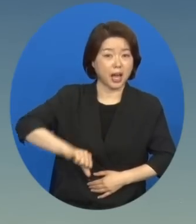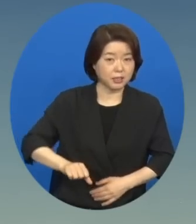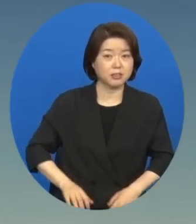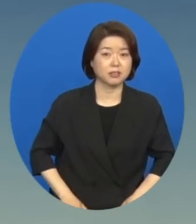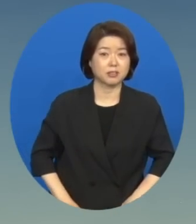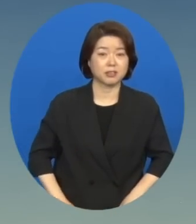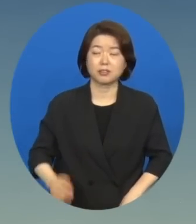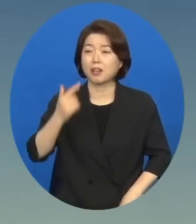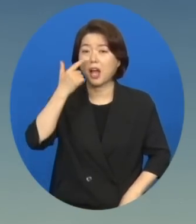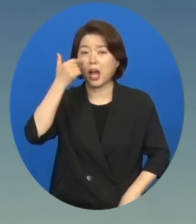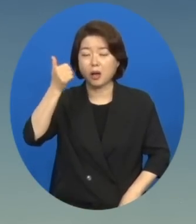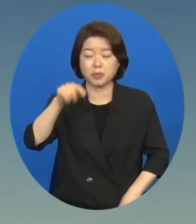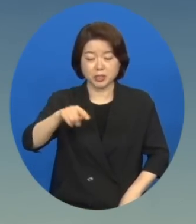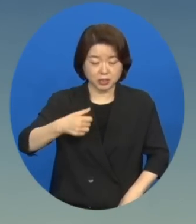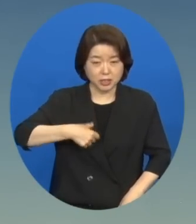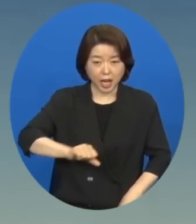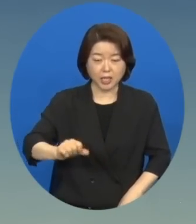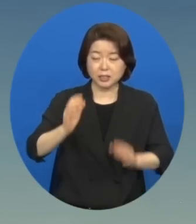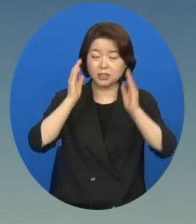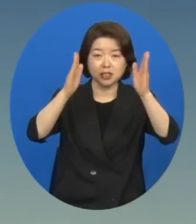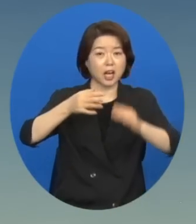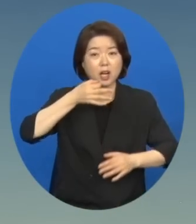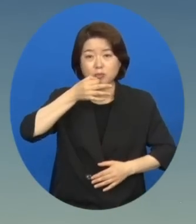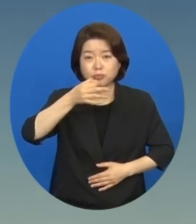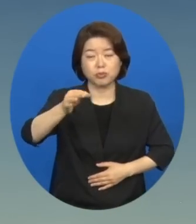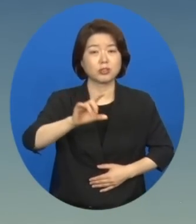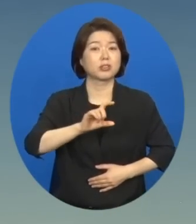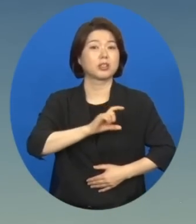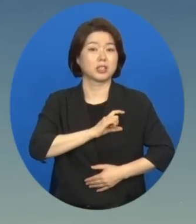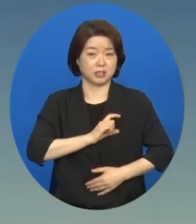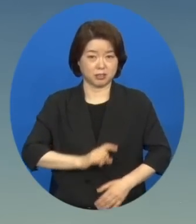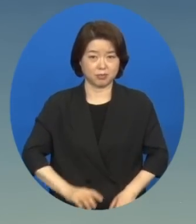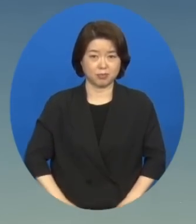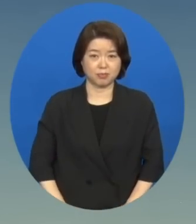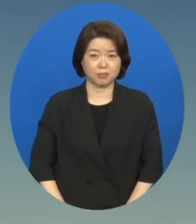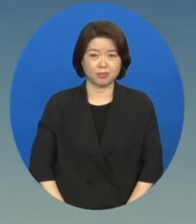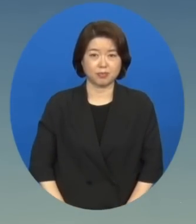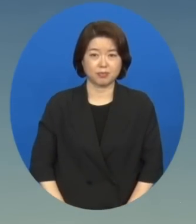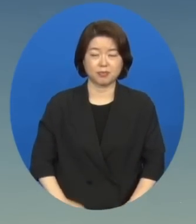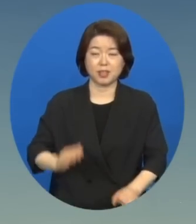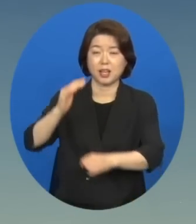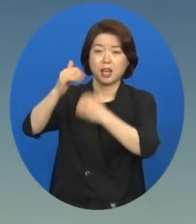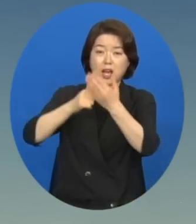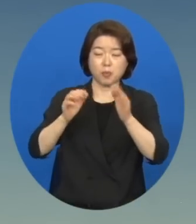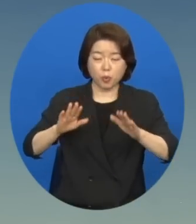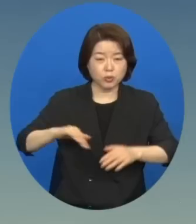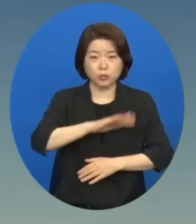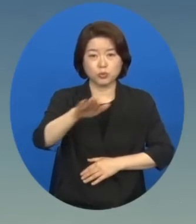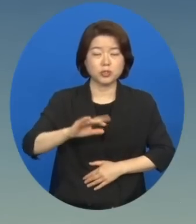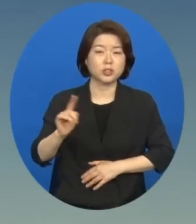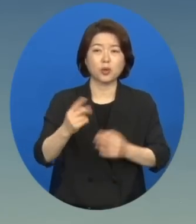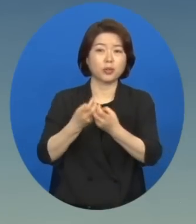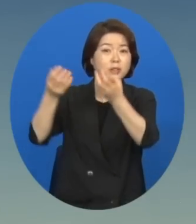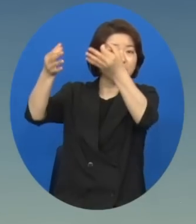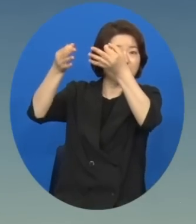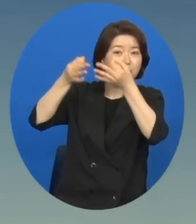이게 아버지가 그 아들을 향하여 불렀던 부름이에요. 하나님은 오늘 우리를 어떻게